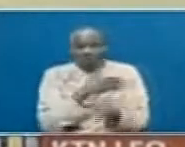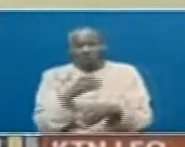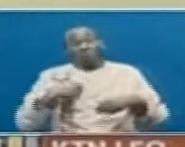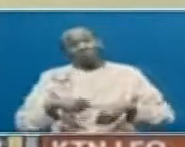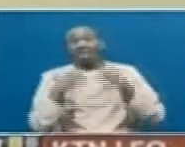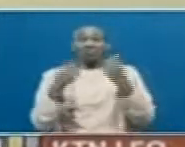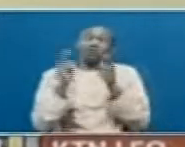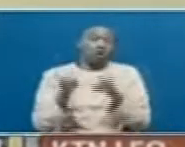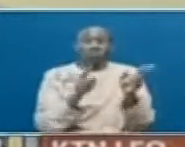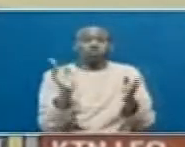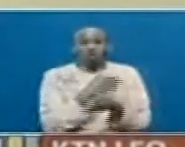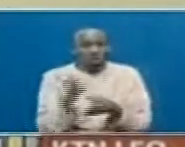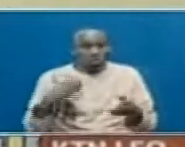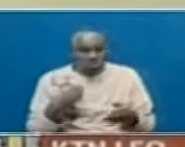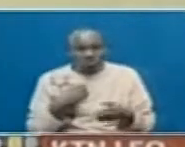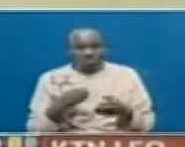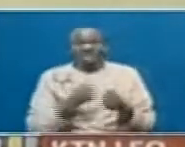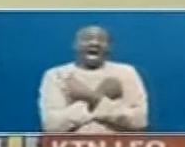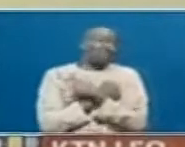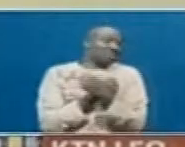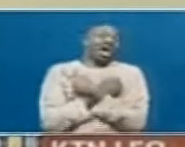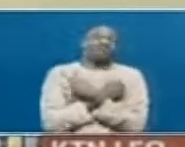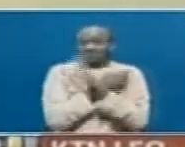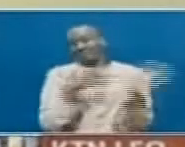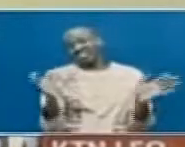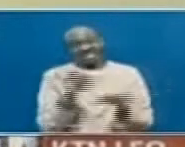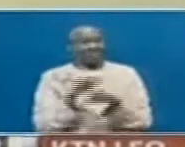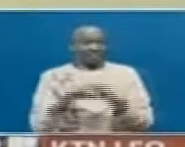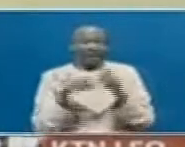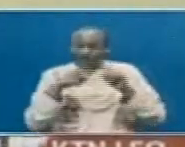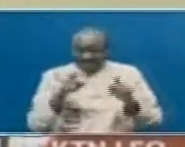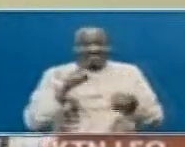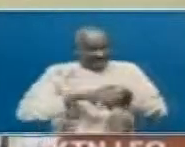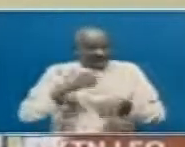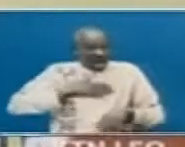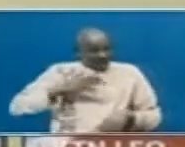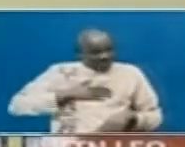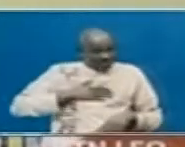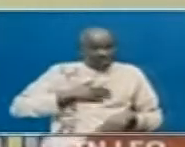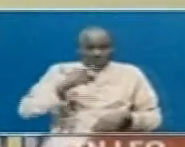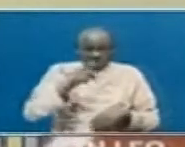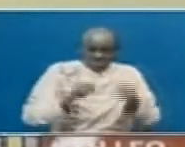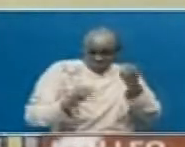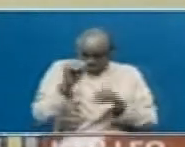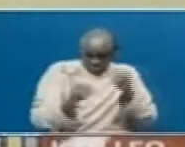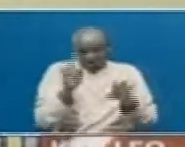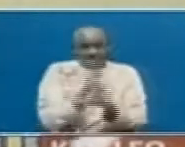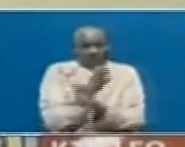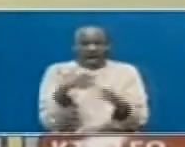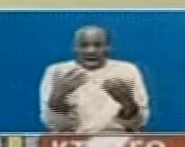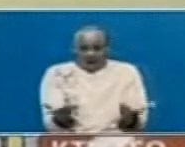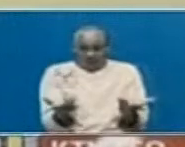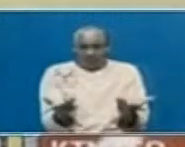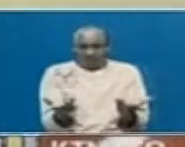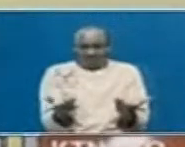tu za kawaida kama za mapenzi na mapenzi kila kitu. Lakini wakati wetu sisi tulikuwa